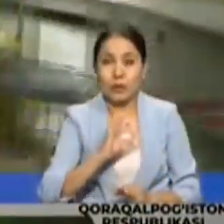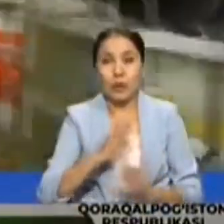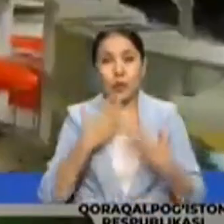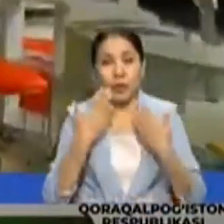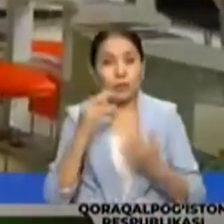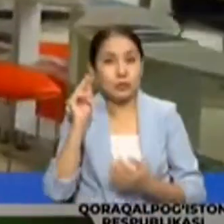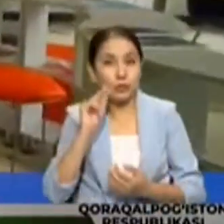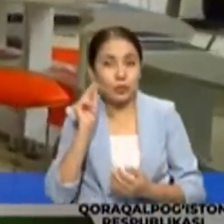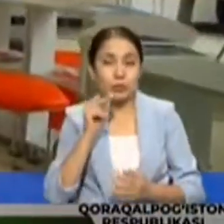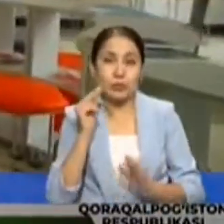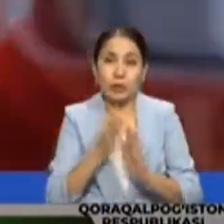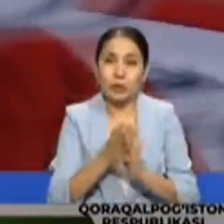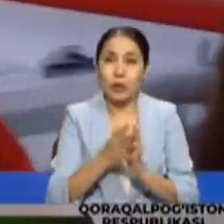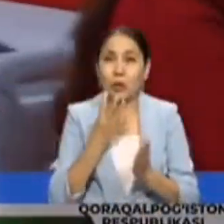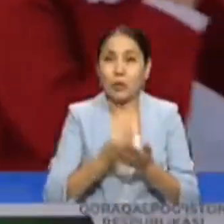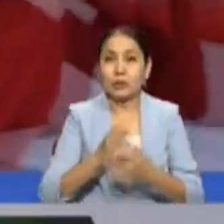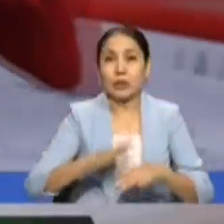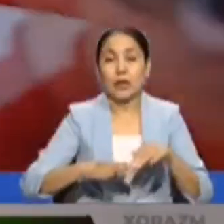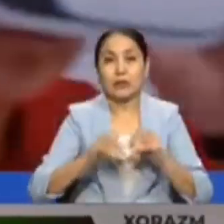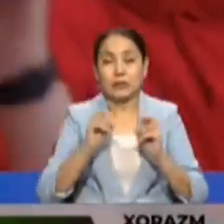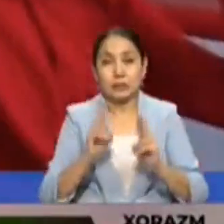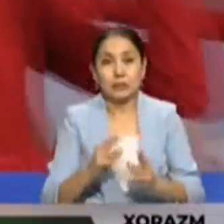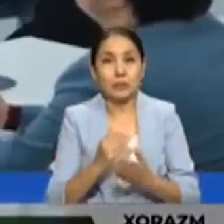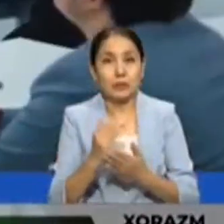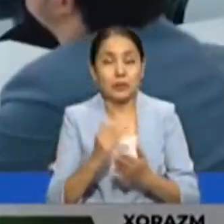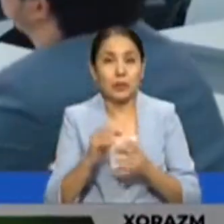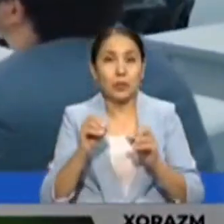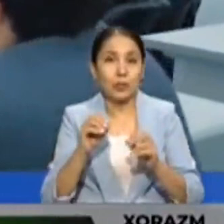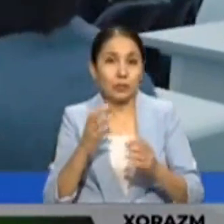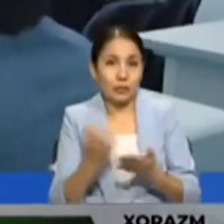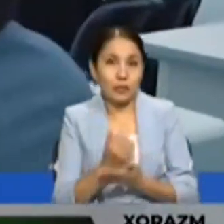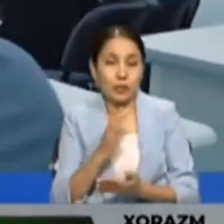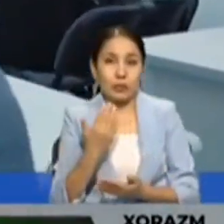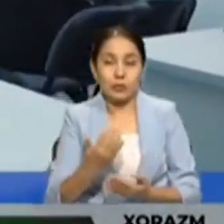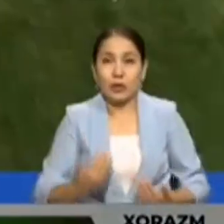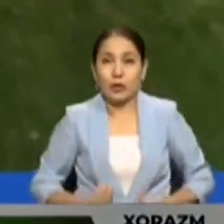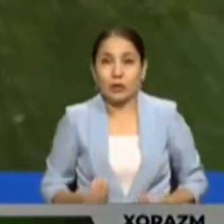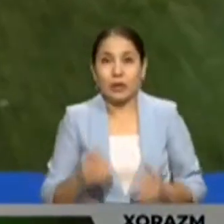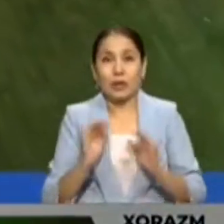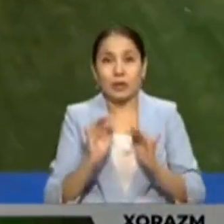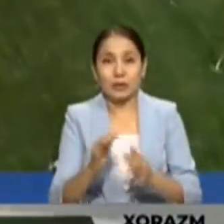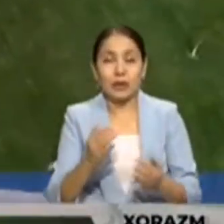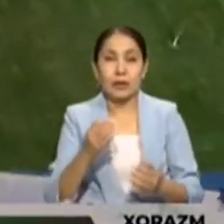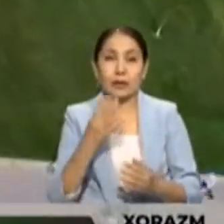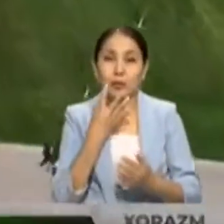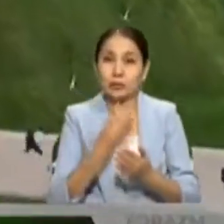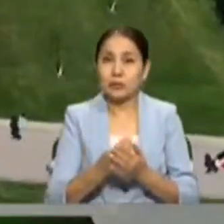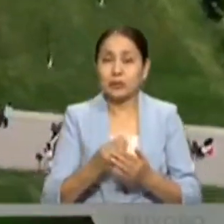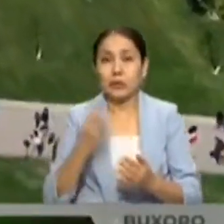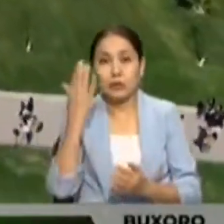o'qiymiz, o'rganamiz, o'z kasbimizning yetuk mutaxassisi bo'lishiga intilamiz. Shu orqali hayotda qilgan orzu-havaslarimizga